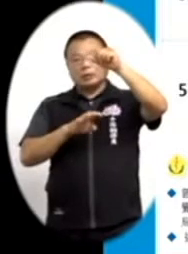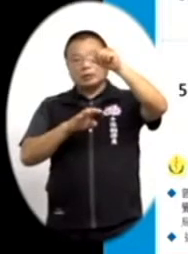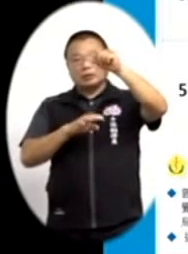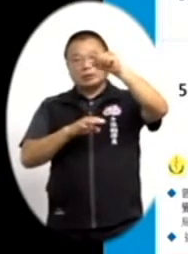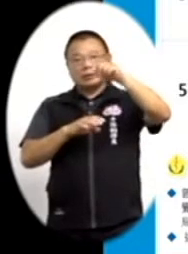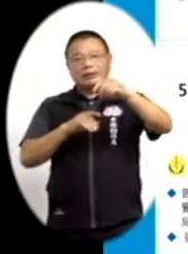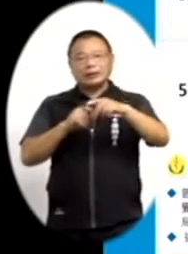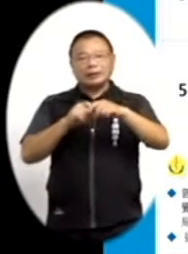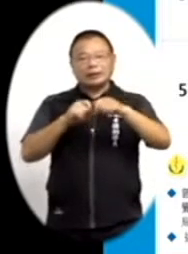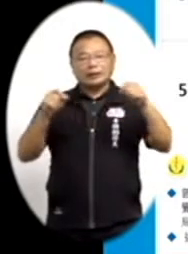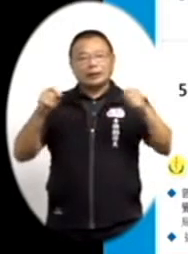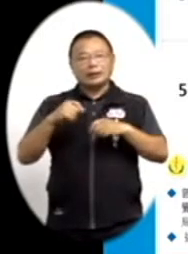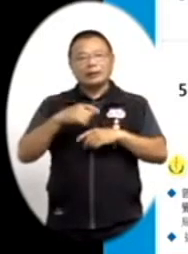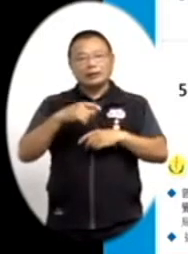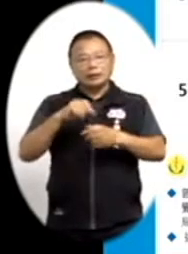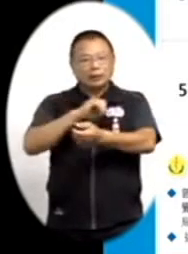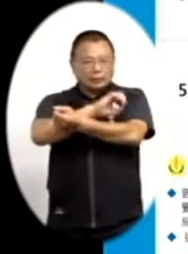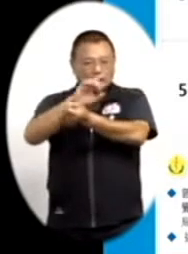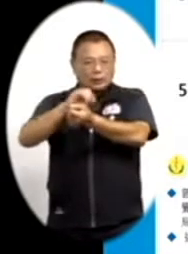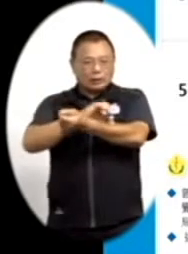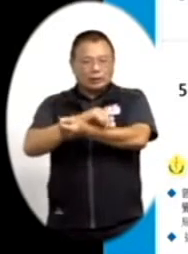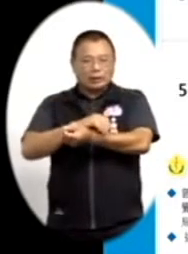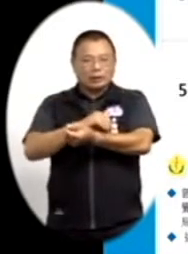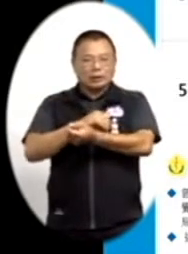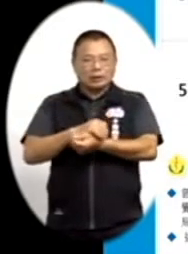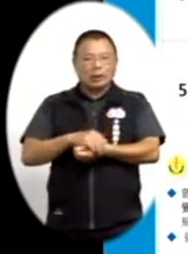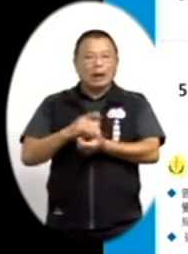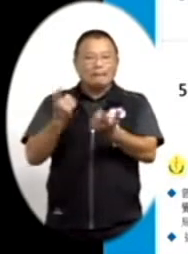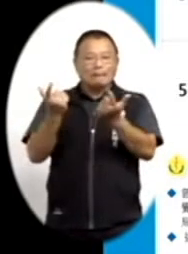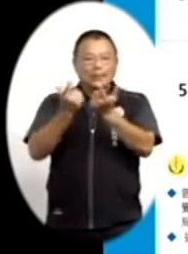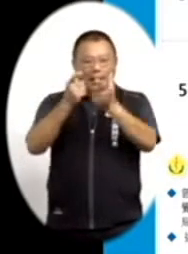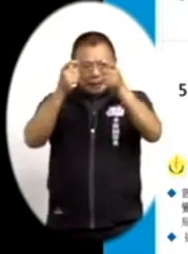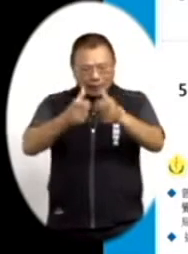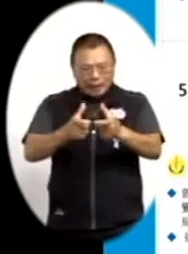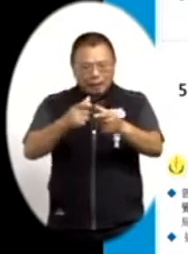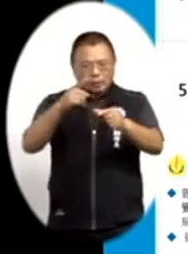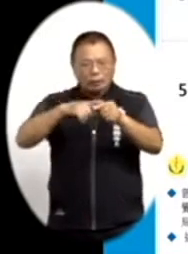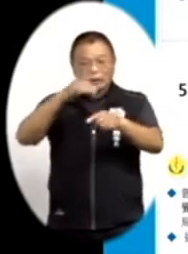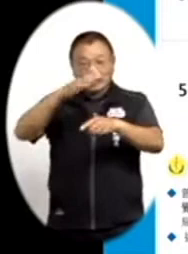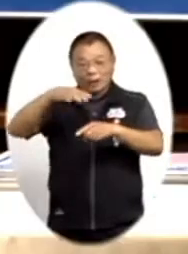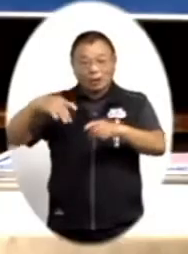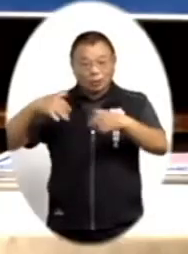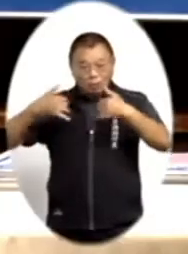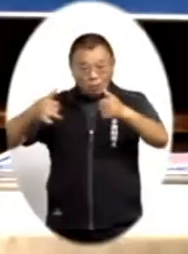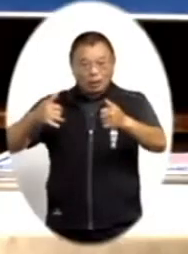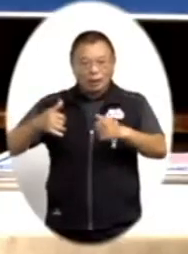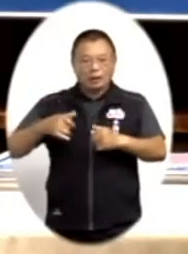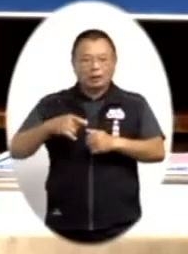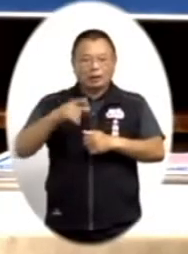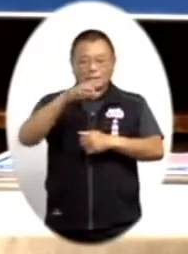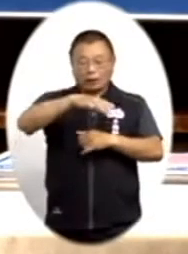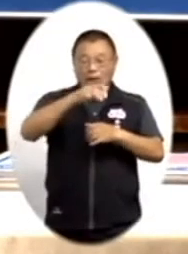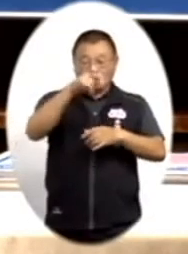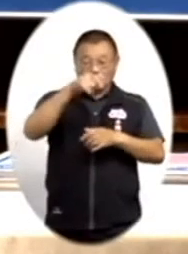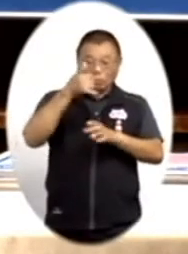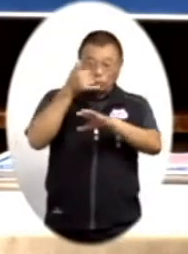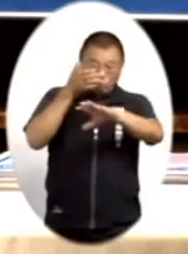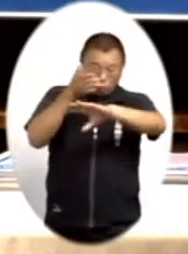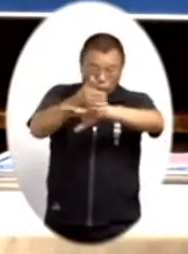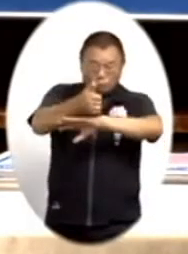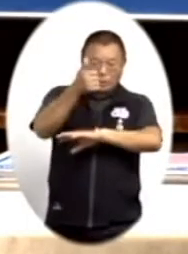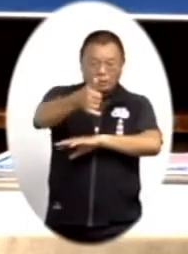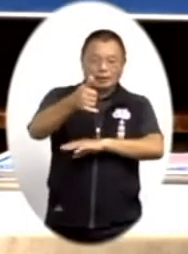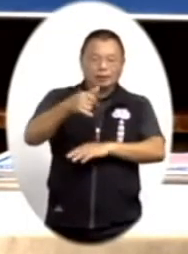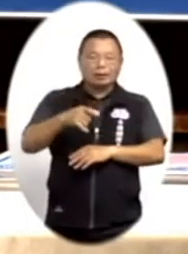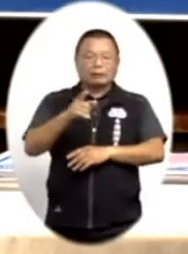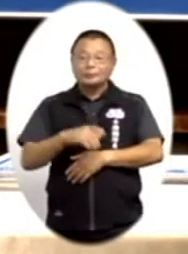义喜饼，是在云林县的北港镇的中山路。如果你有在这两个足迹啊，请你